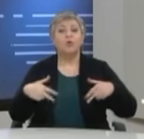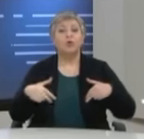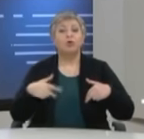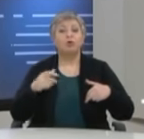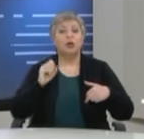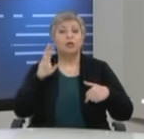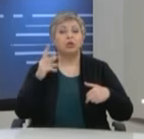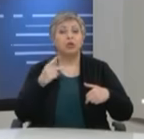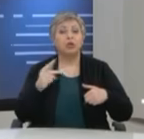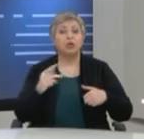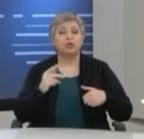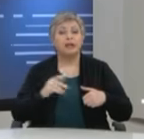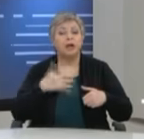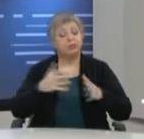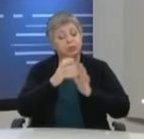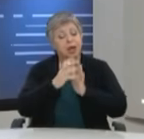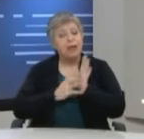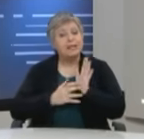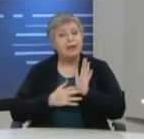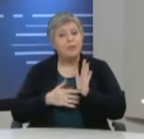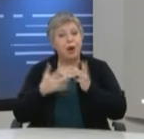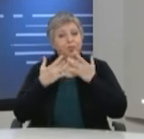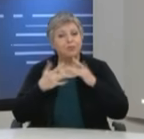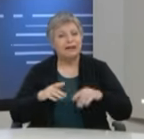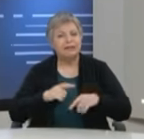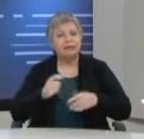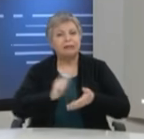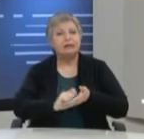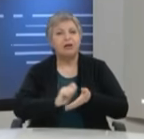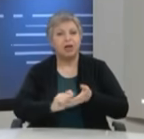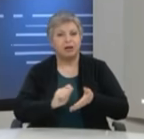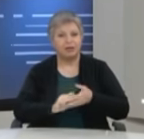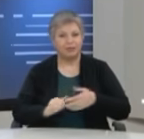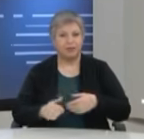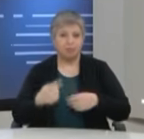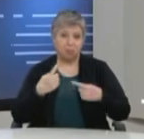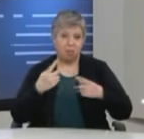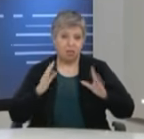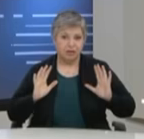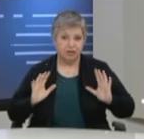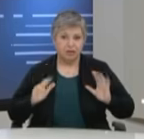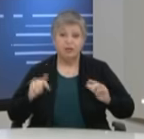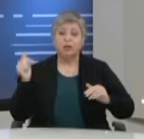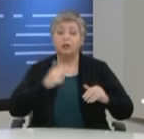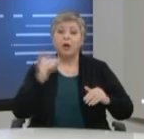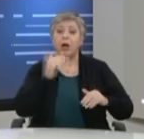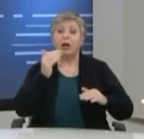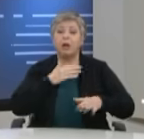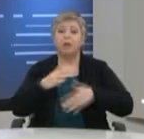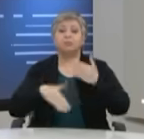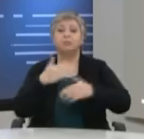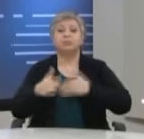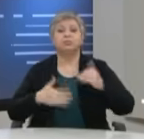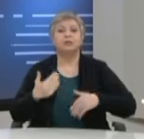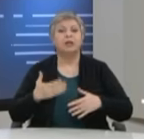στην επιστολή παρέτησης. Και τώρα, με διαδικασίες εξπρές, θέλει ο ΣΥΡΙΖΑ να κυρωθεί